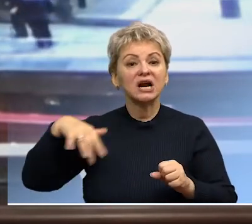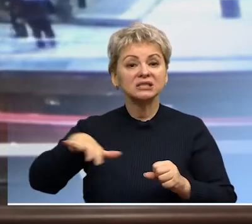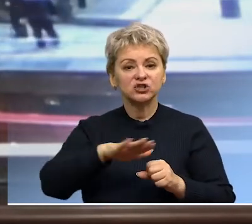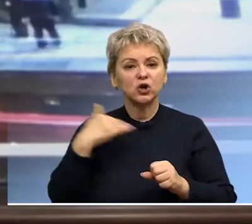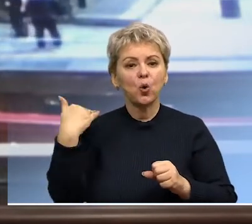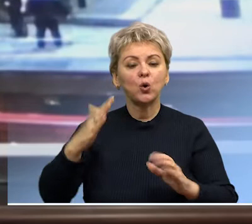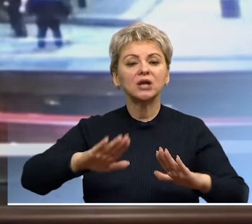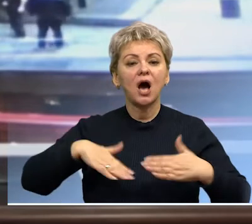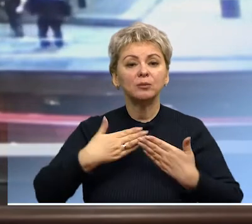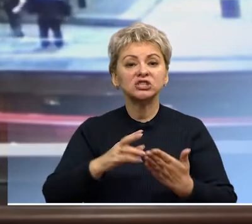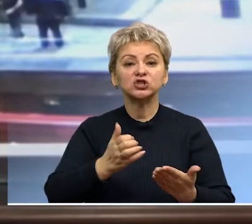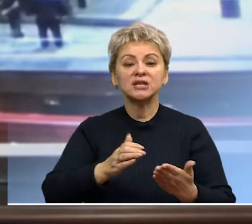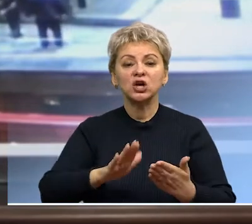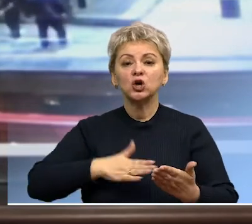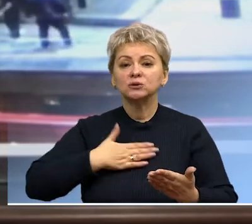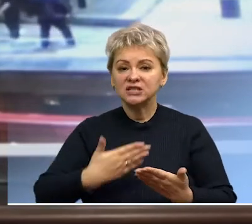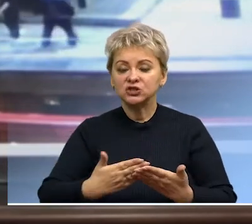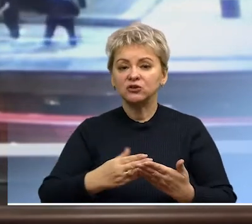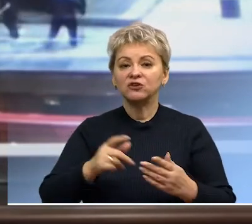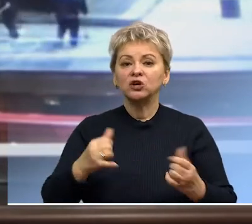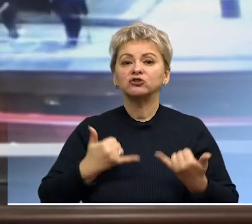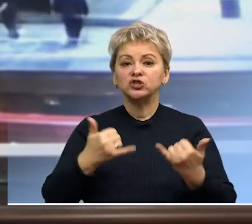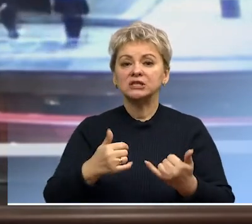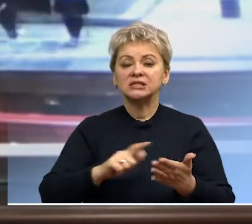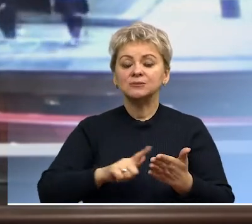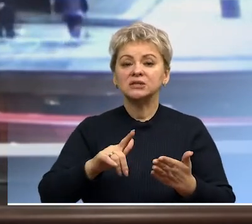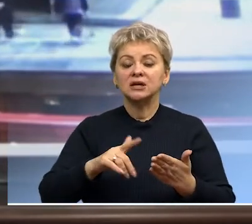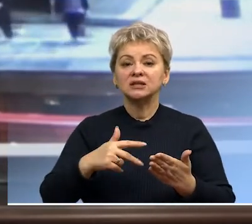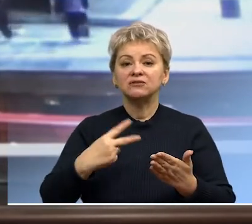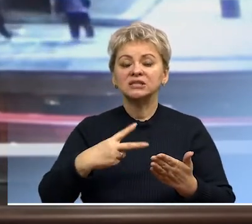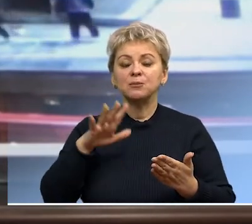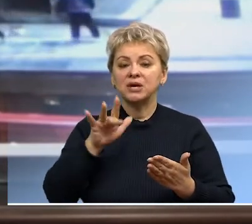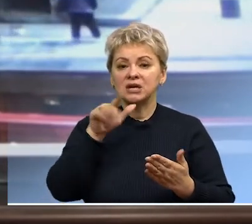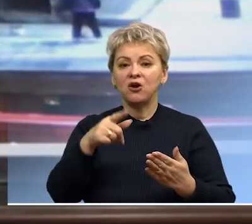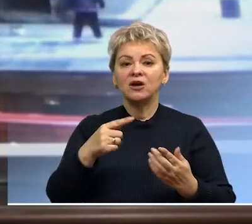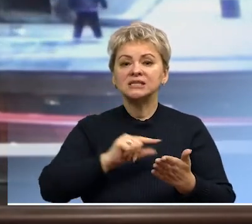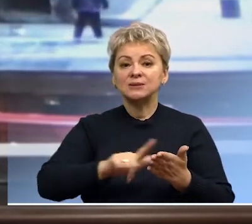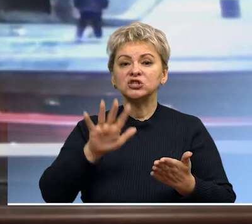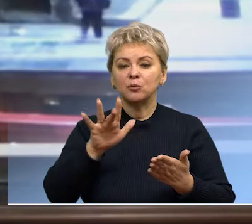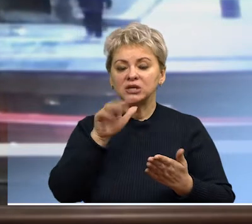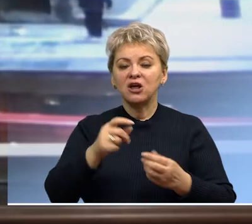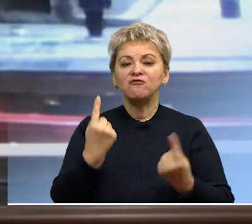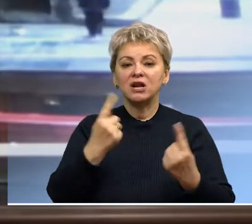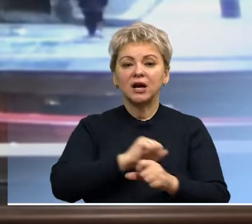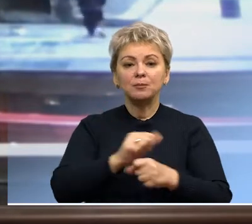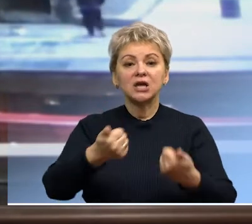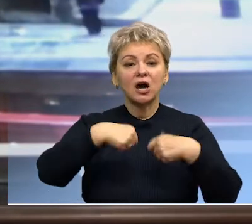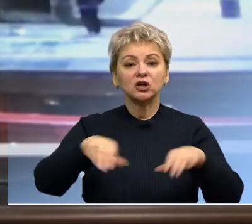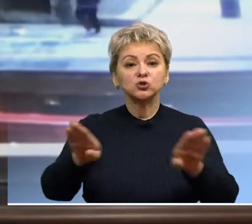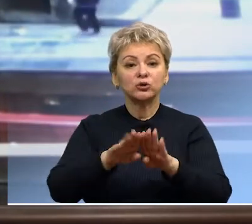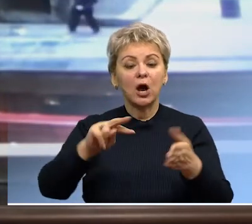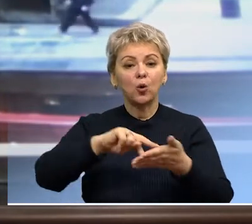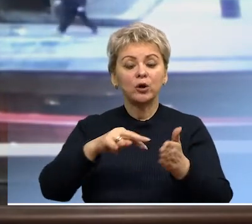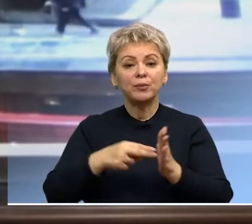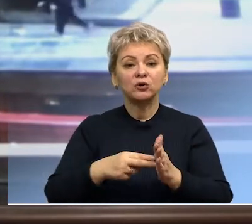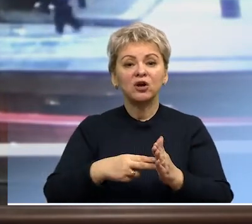России, и он обратился с инициативой в честь 55-летия Великой Победы, вот организовать такой